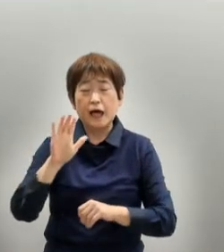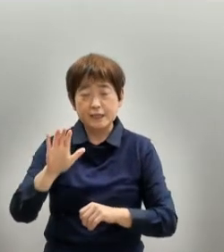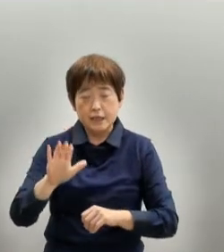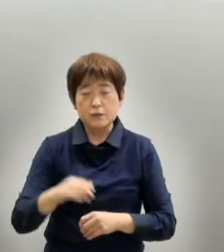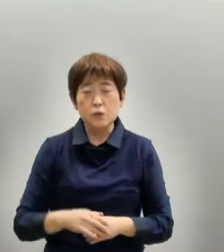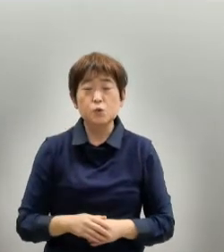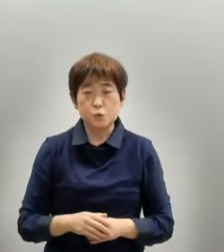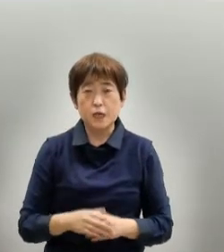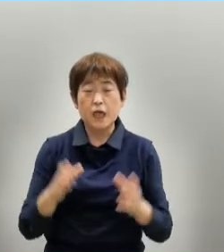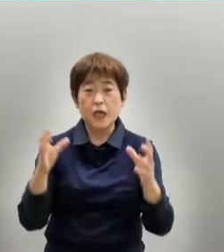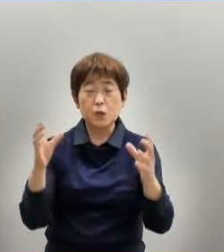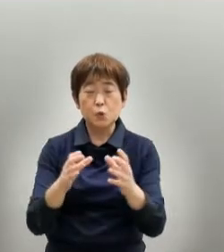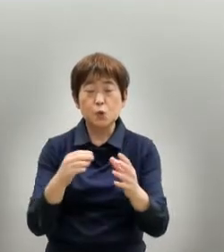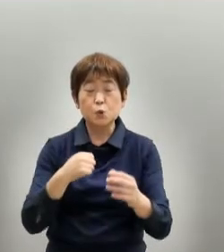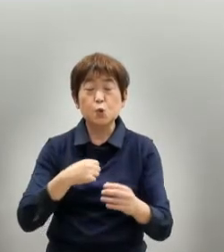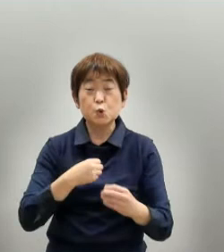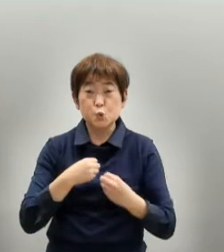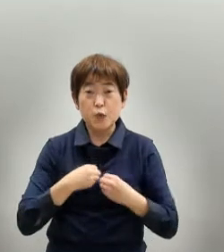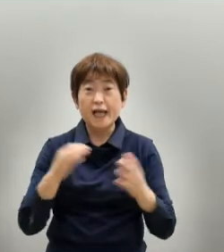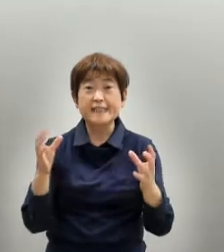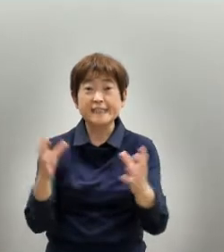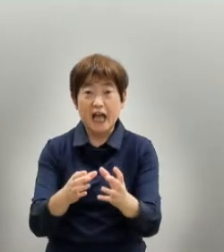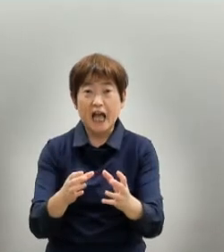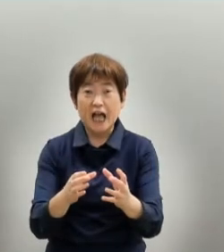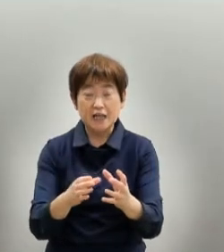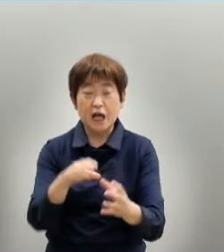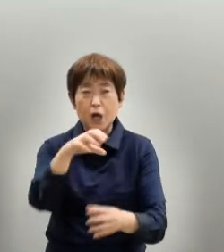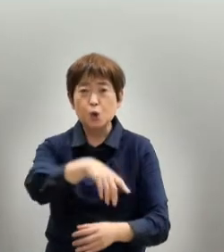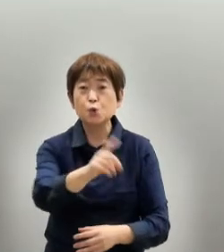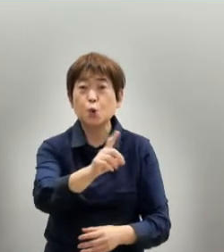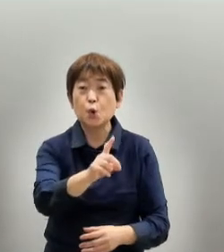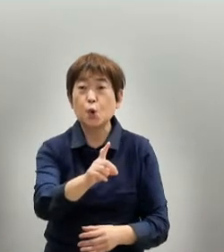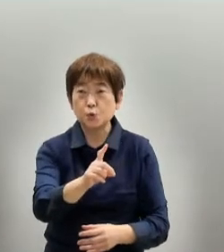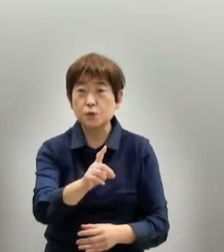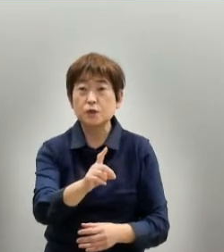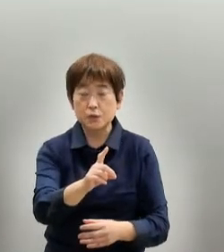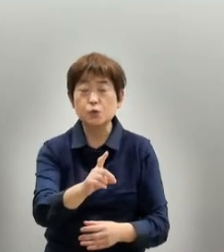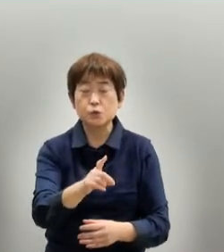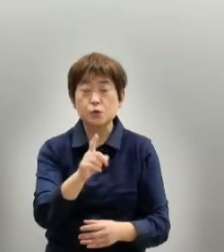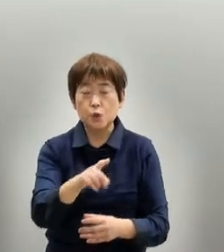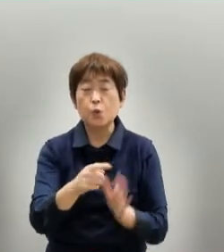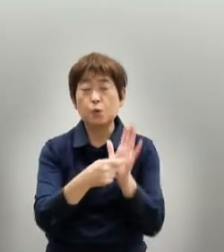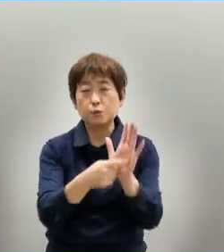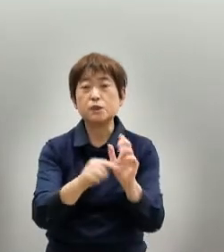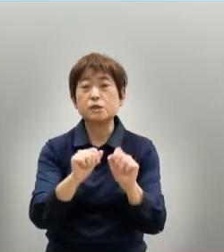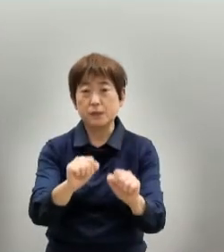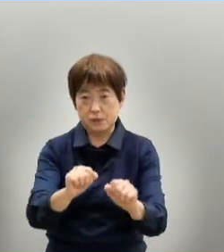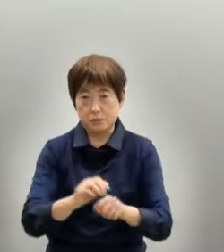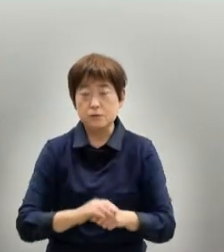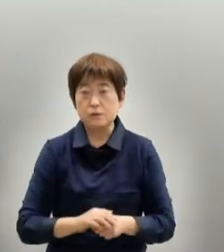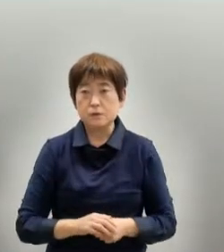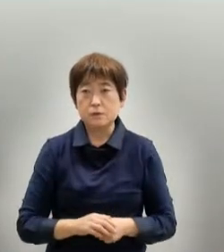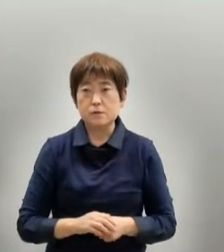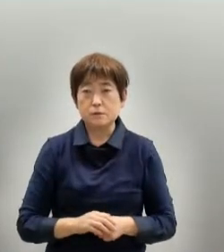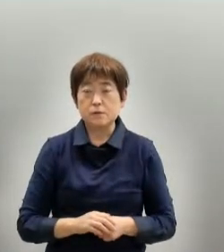公表するということでございます。ですので、こう場所の名称でですとか、そういったその感染のですね、可能性の有無ということをしっかりと